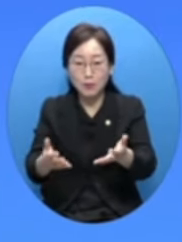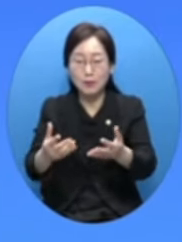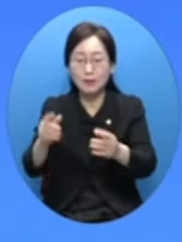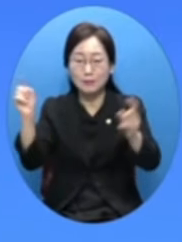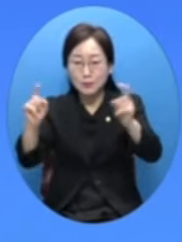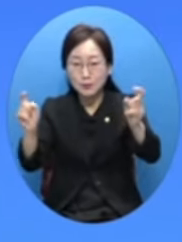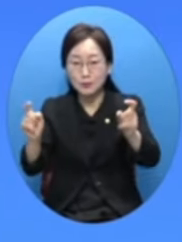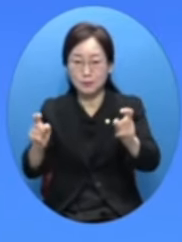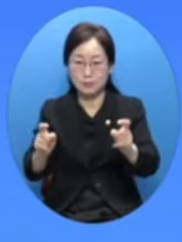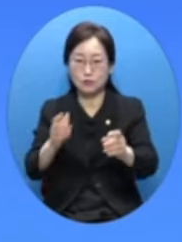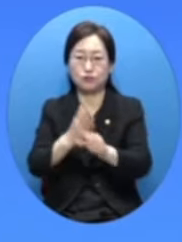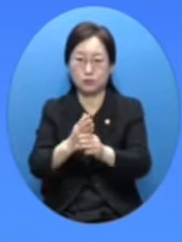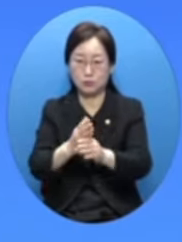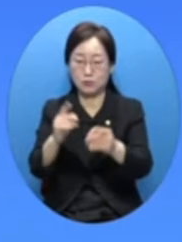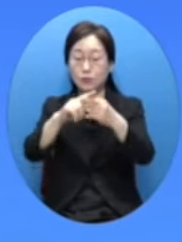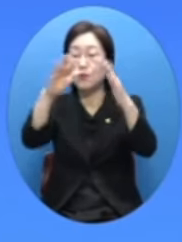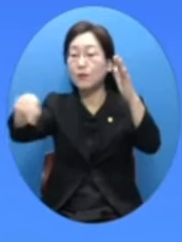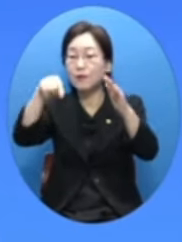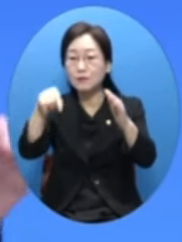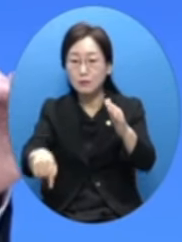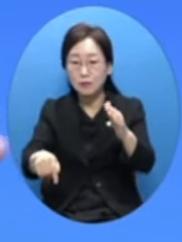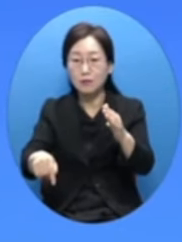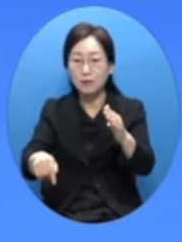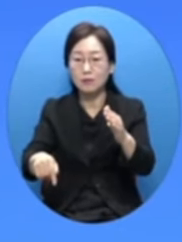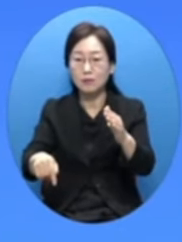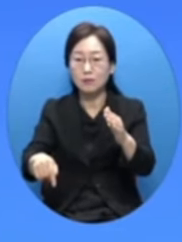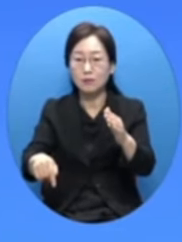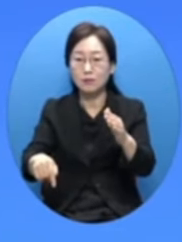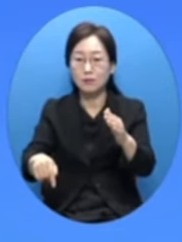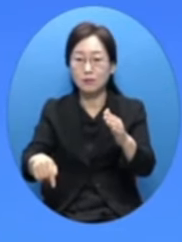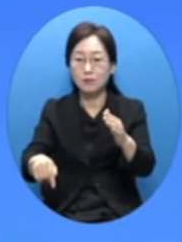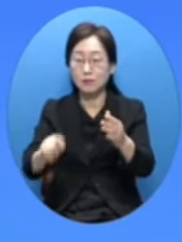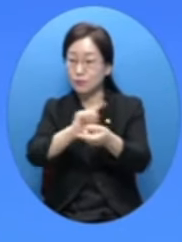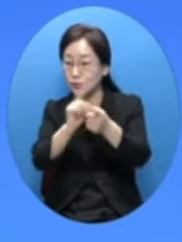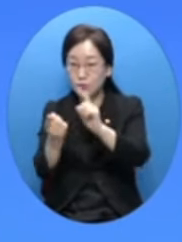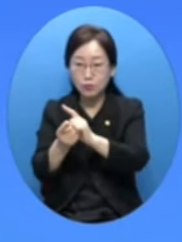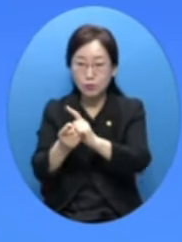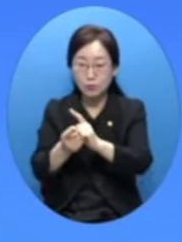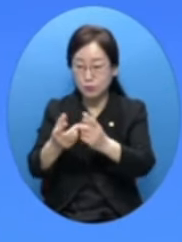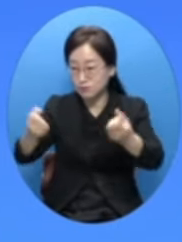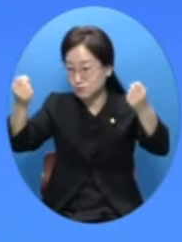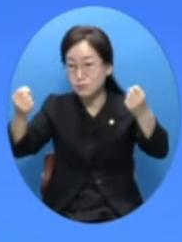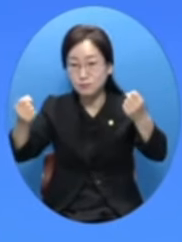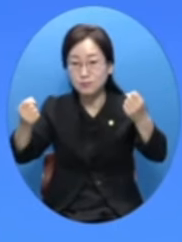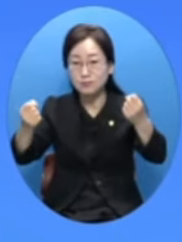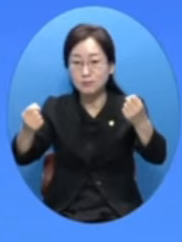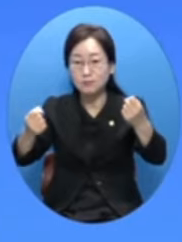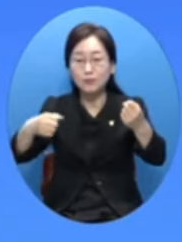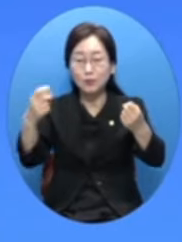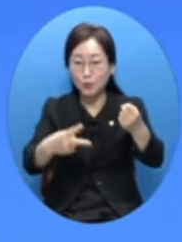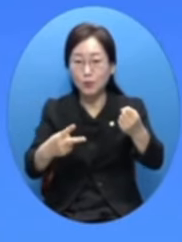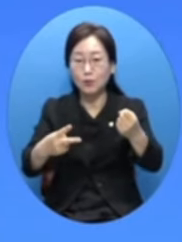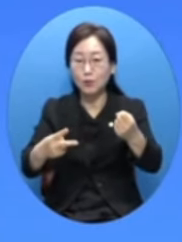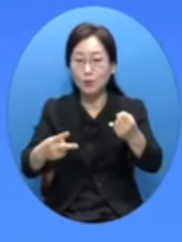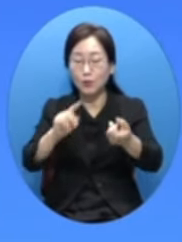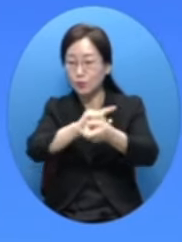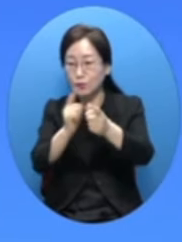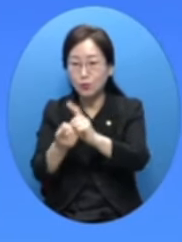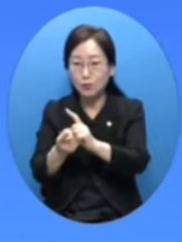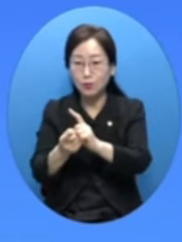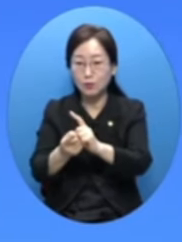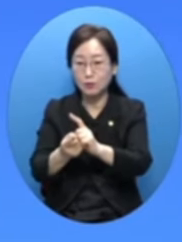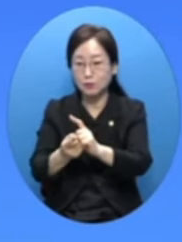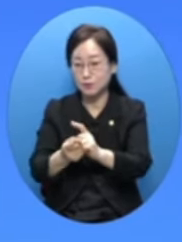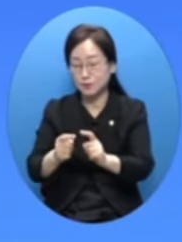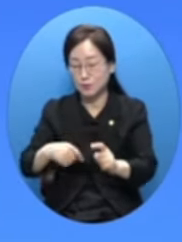그래서 교회 내에 이렇게 서로서로 나눠지게 하고 또 그리고 서로서로 자기